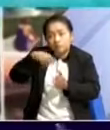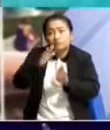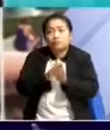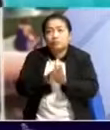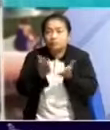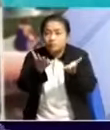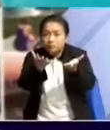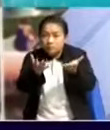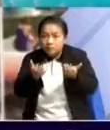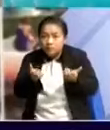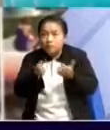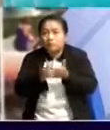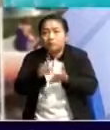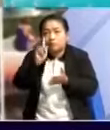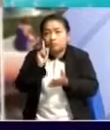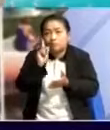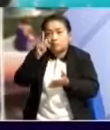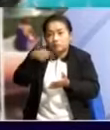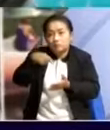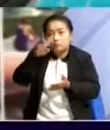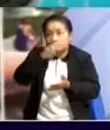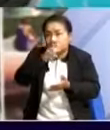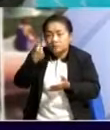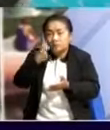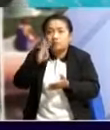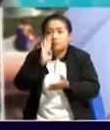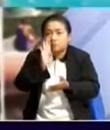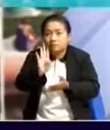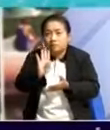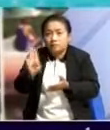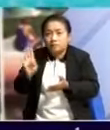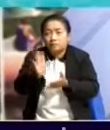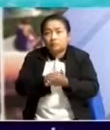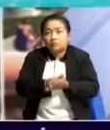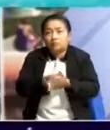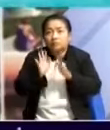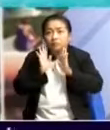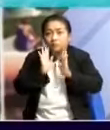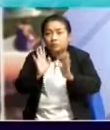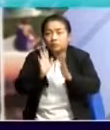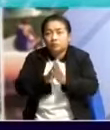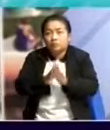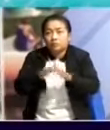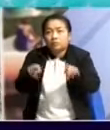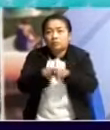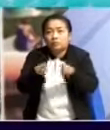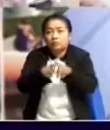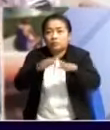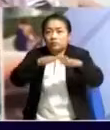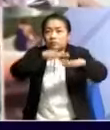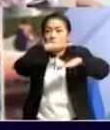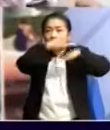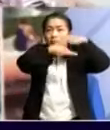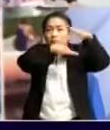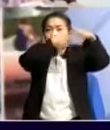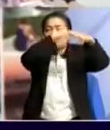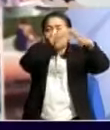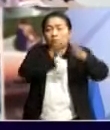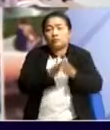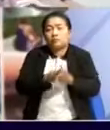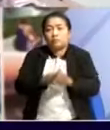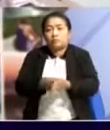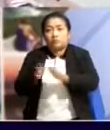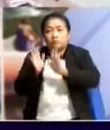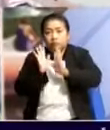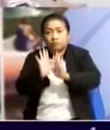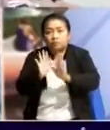13,000 บาทออม 70,000 รับมา 91,000 บาทแบบนี้นะคะแต่ทั้งนี้ค่ะไม่ได้ผลกำไรตาม